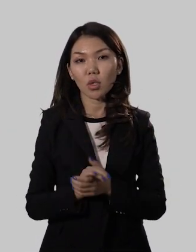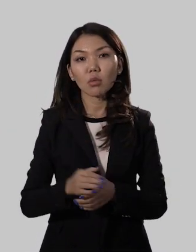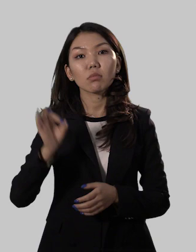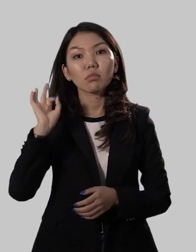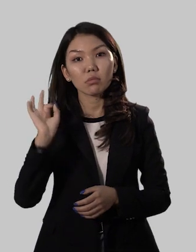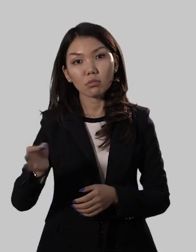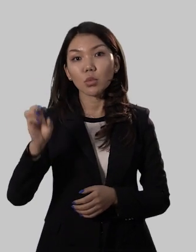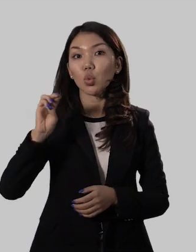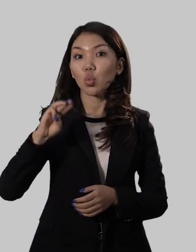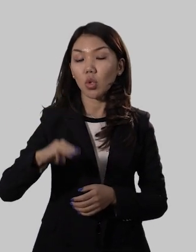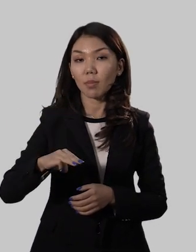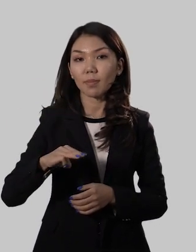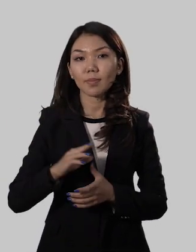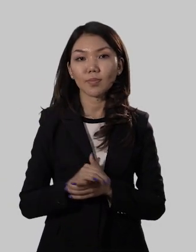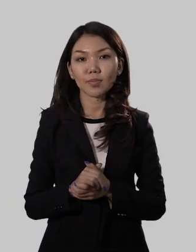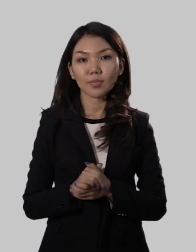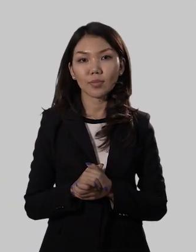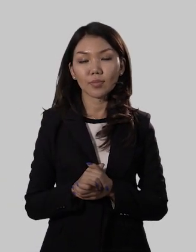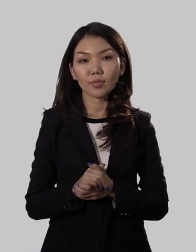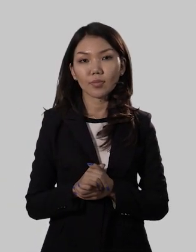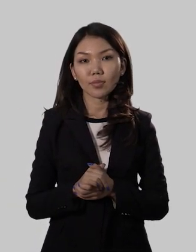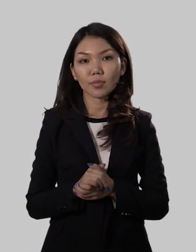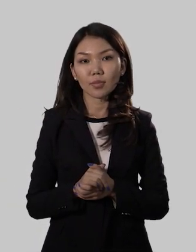өзгөчөлөнөт. Туура.